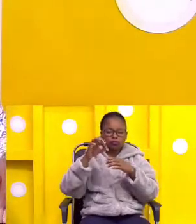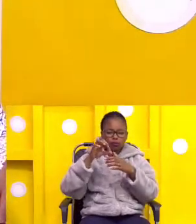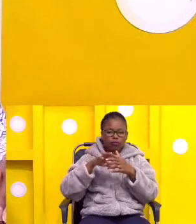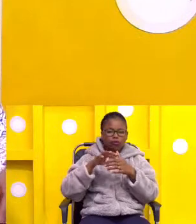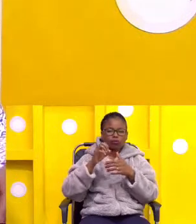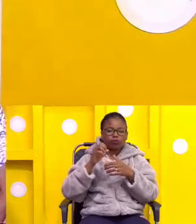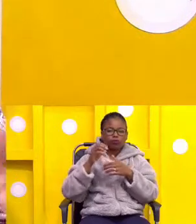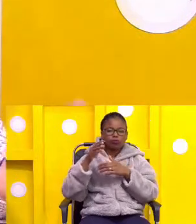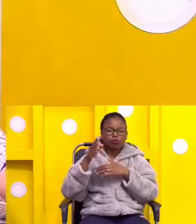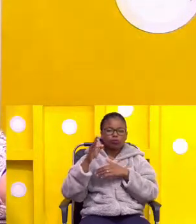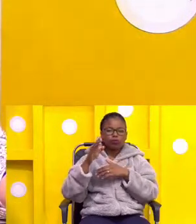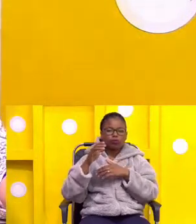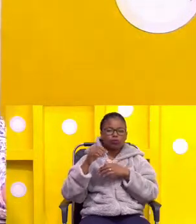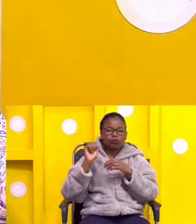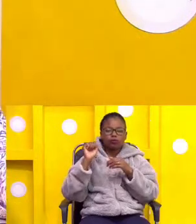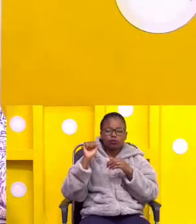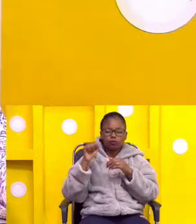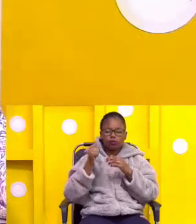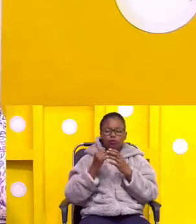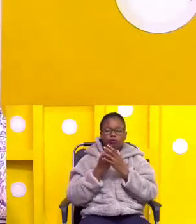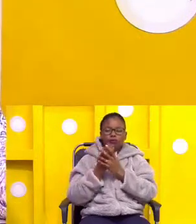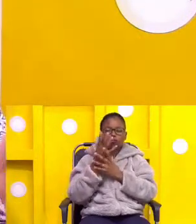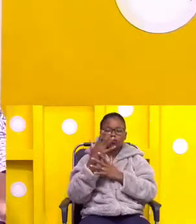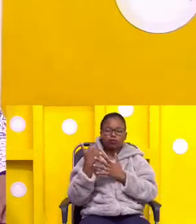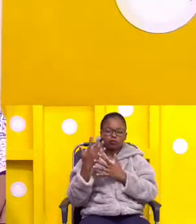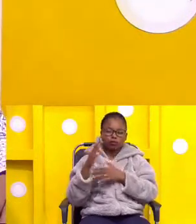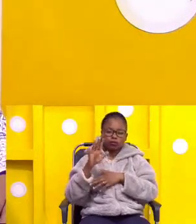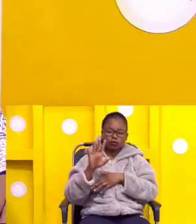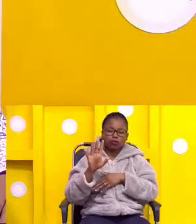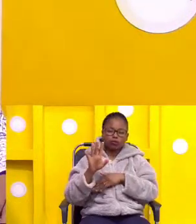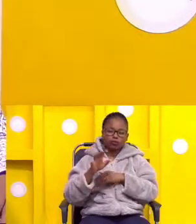iria ukuhanda ya ngai ni kumerera moko-ini maku